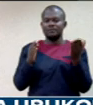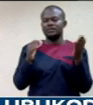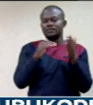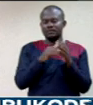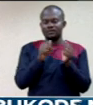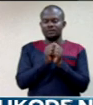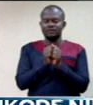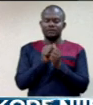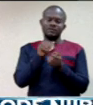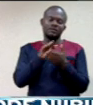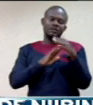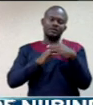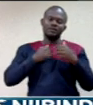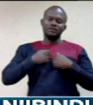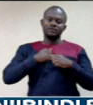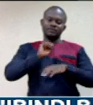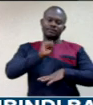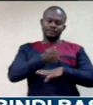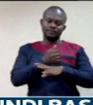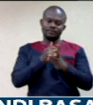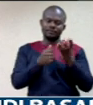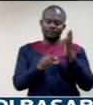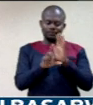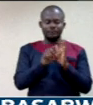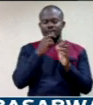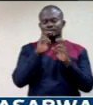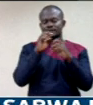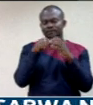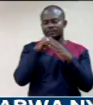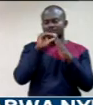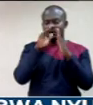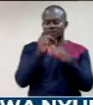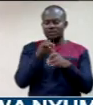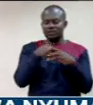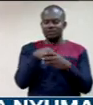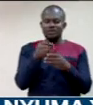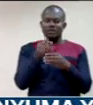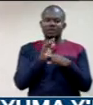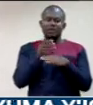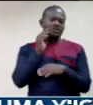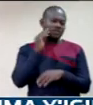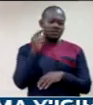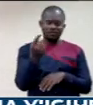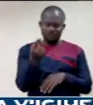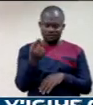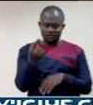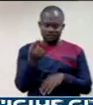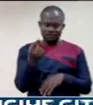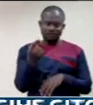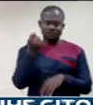na Banki Nkuru y'u Rwanda yashyizeho itegeko ry'uko nta muntu ushobora gukura amafaranga muri banki arenze miliyoni. Hakwiriye